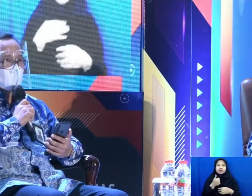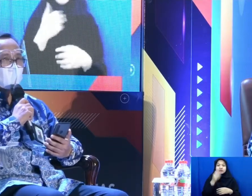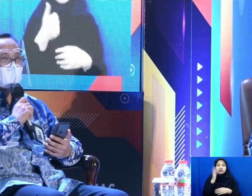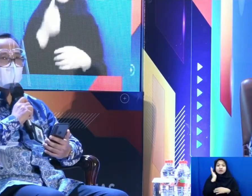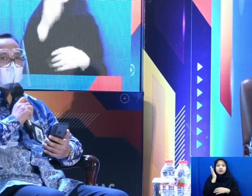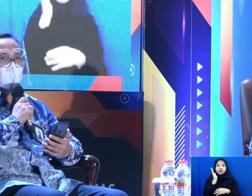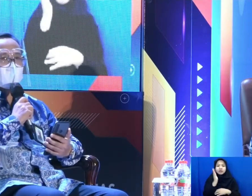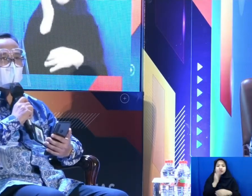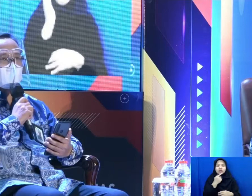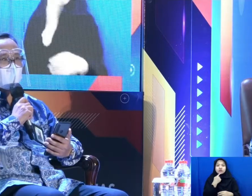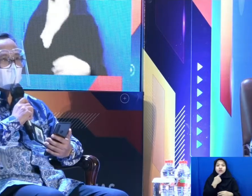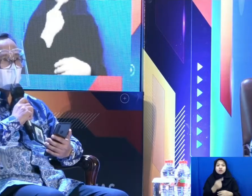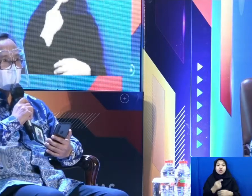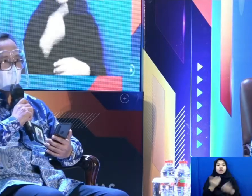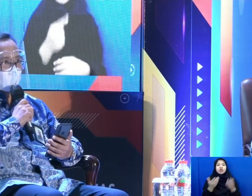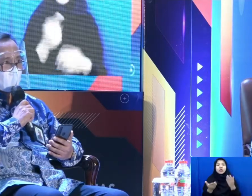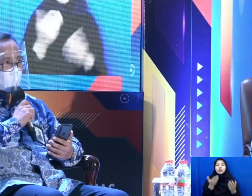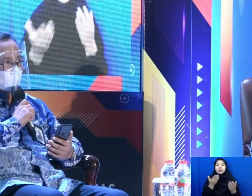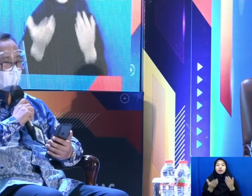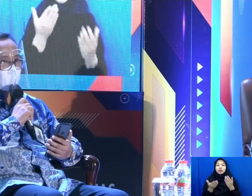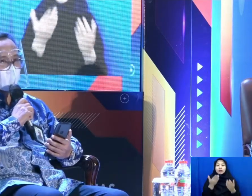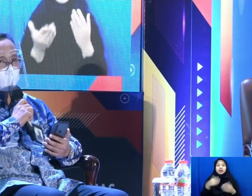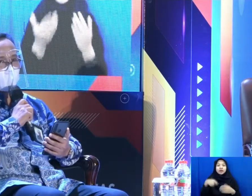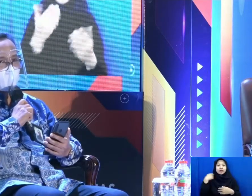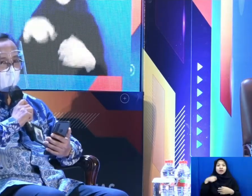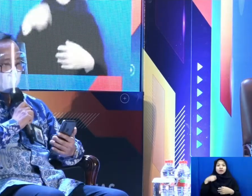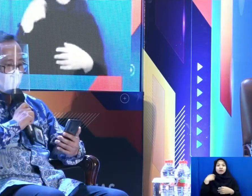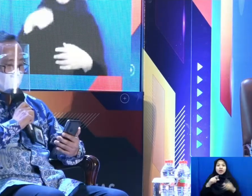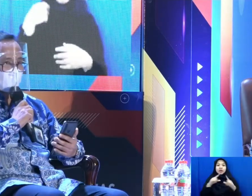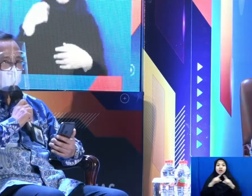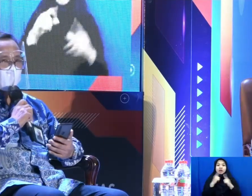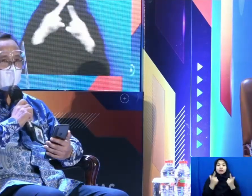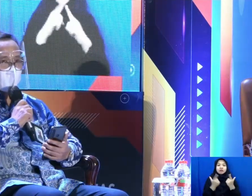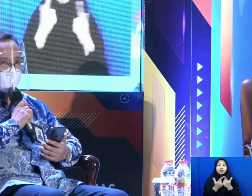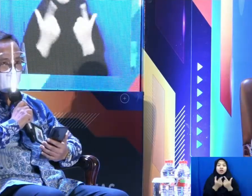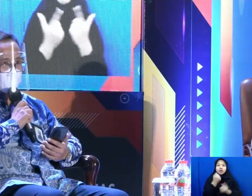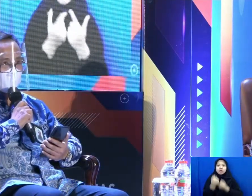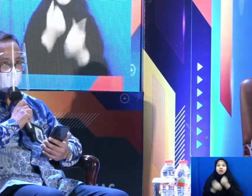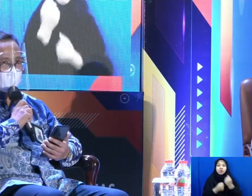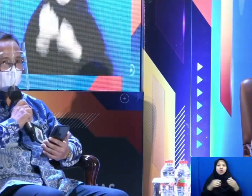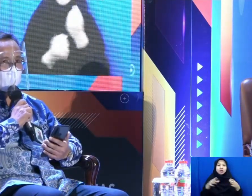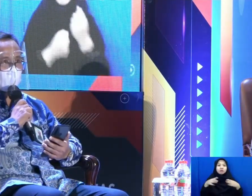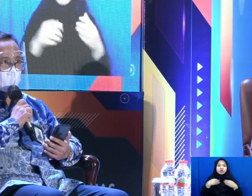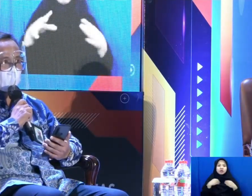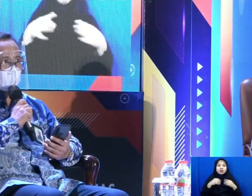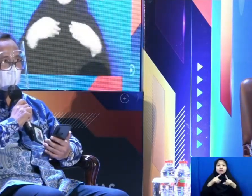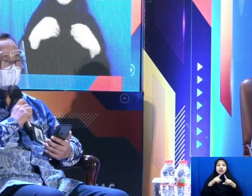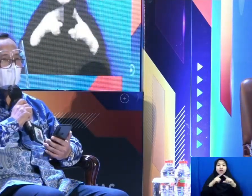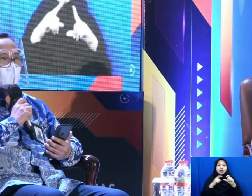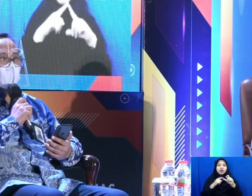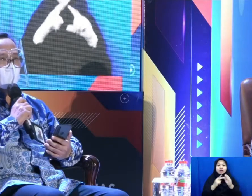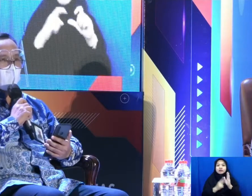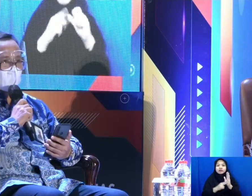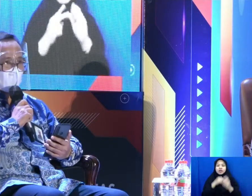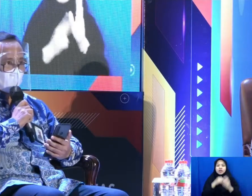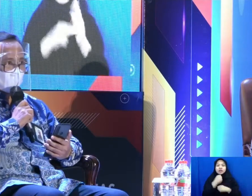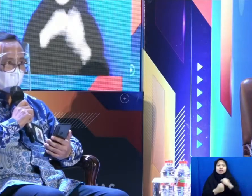kemungkinan kementerian dan lembaga melakukan penerimaan ASN di tahun